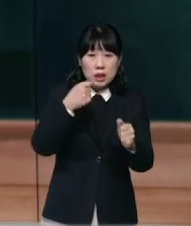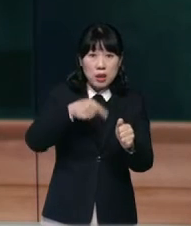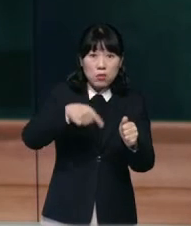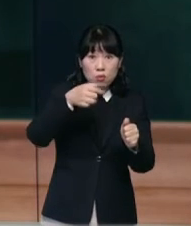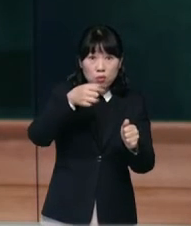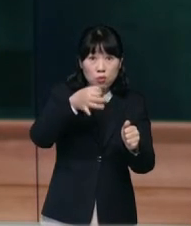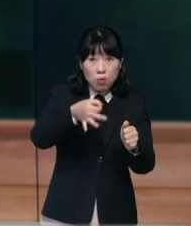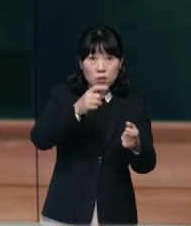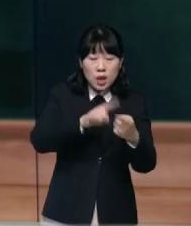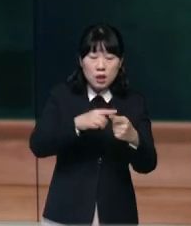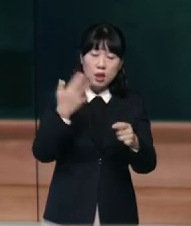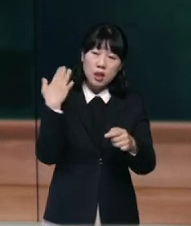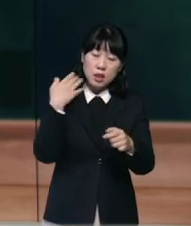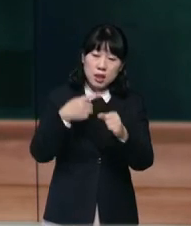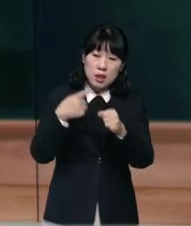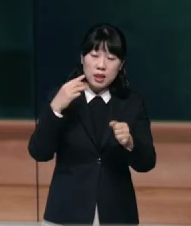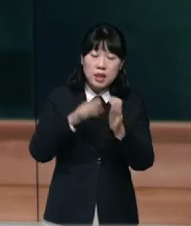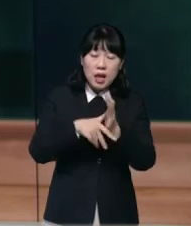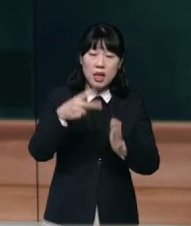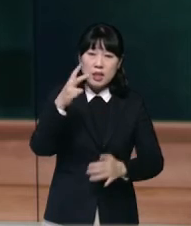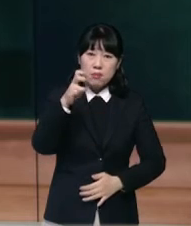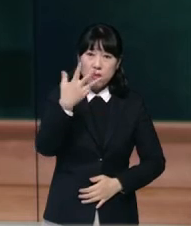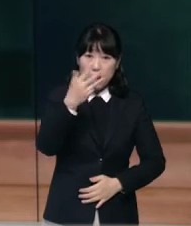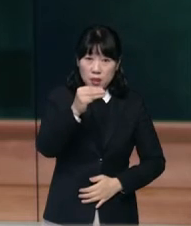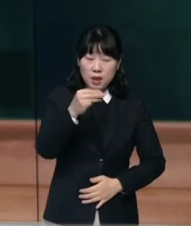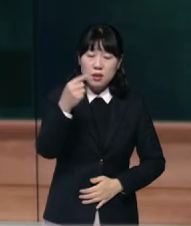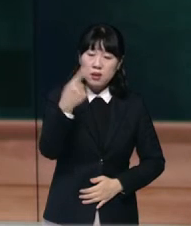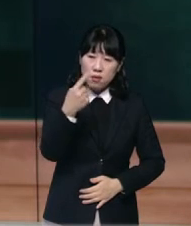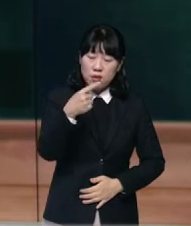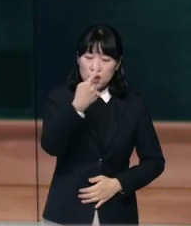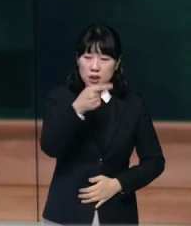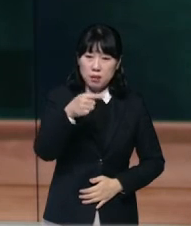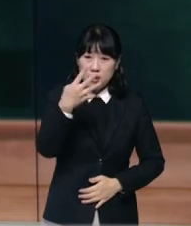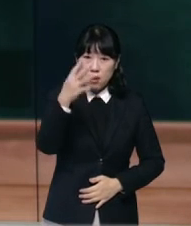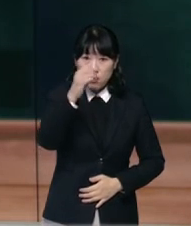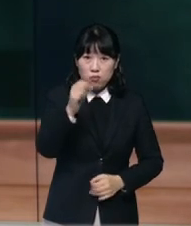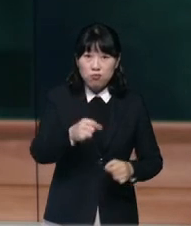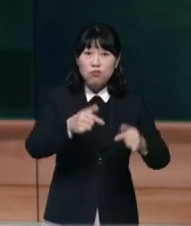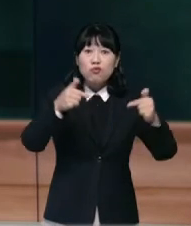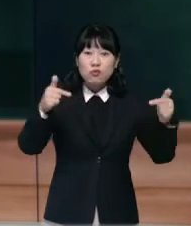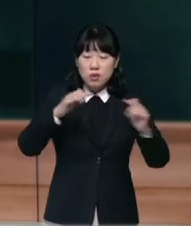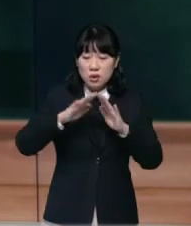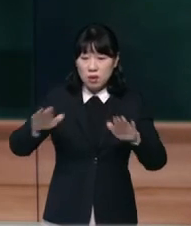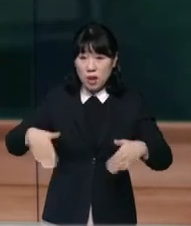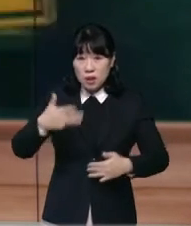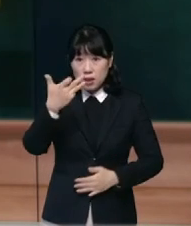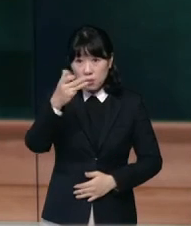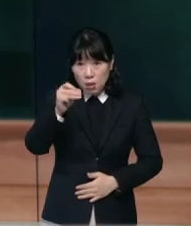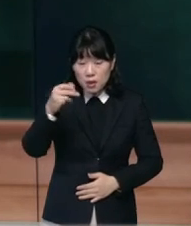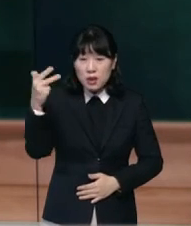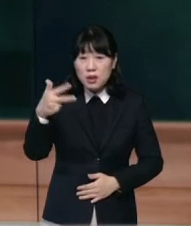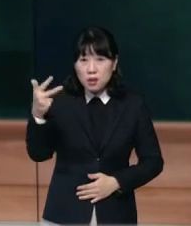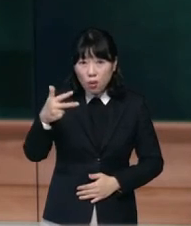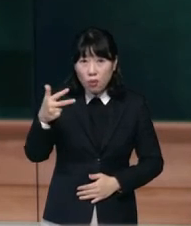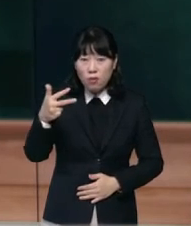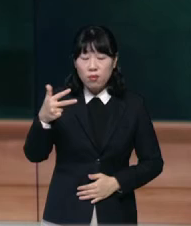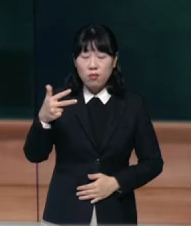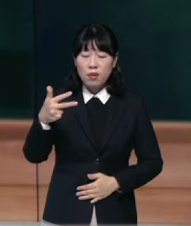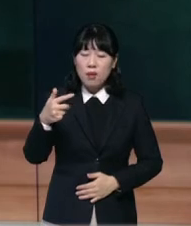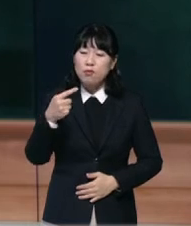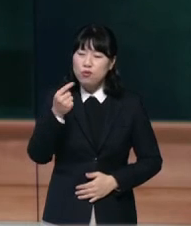지난해 28만 1000원으로 1.4% 가 늘었고 전남도 18만 7천 원을 기록하면서